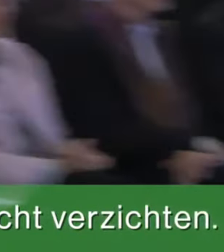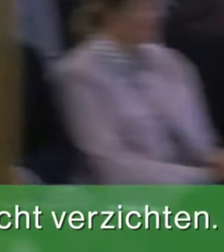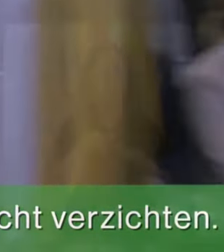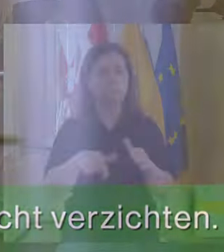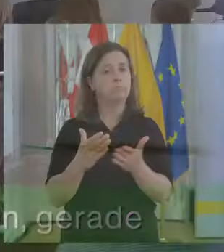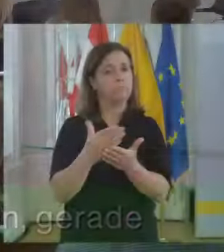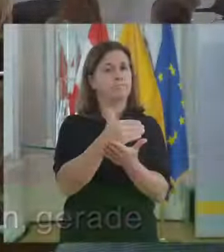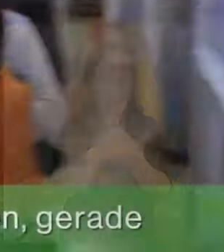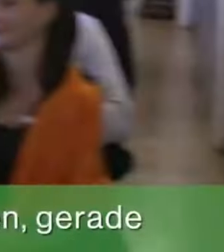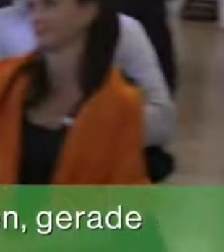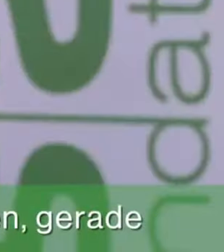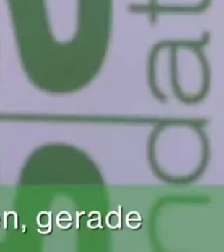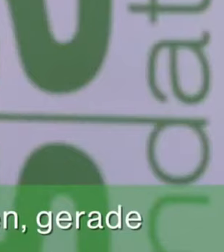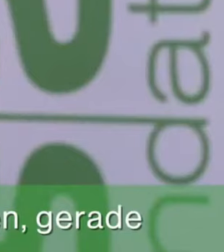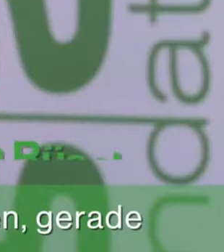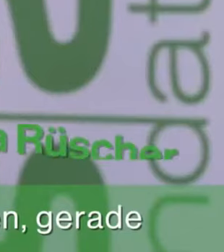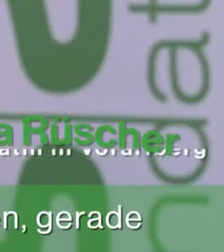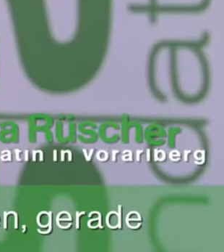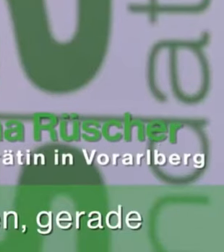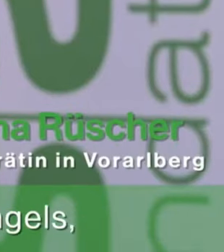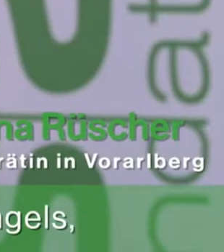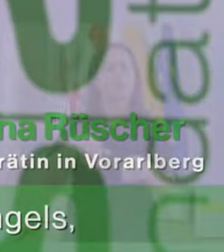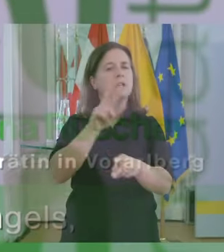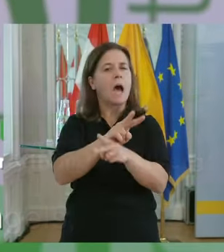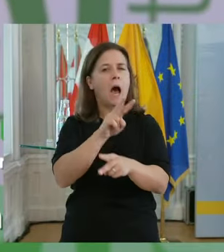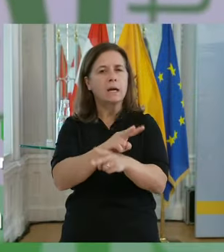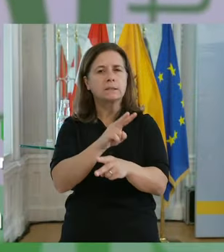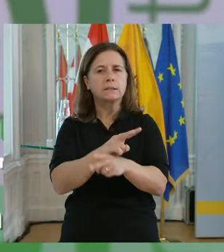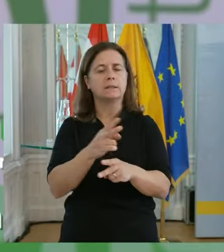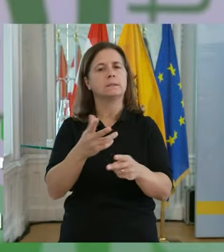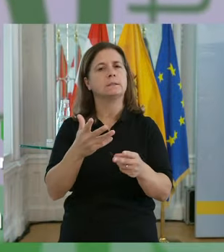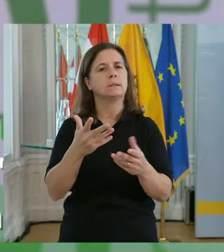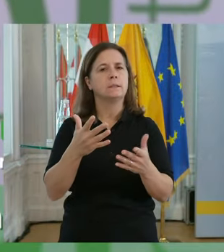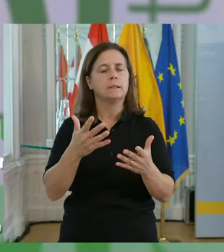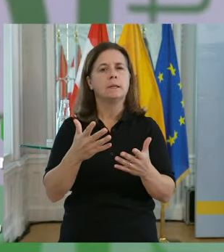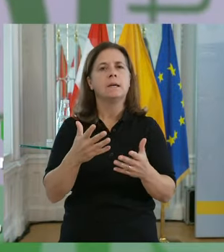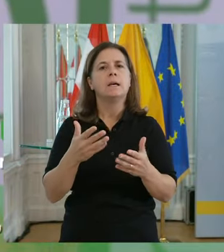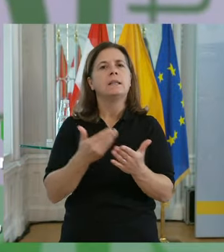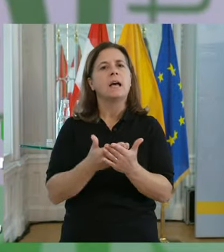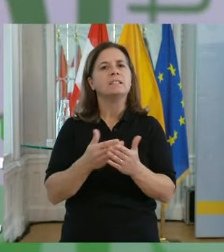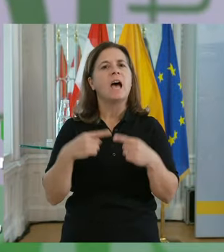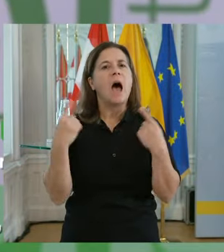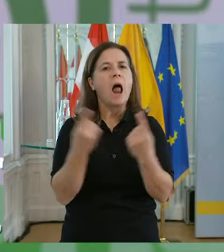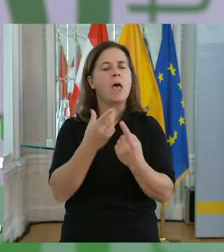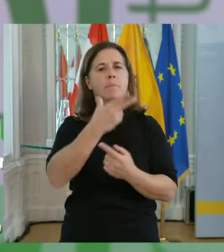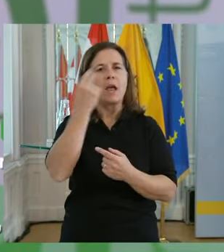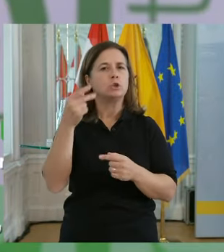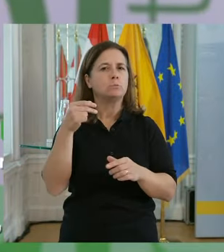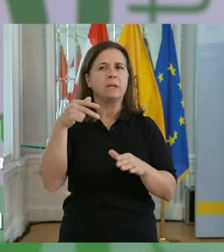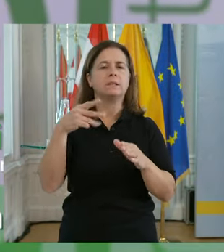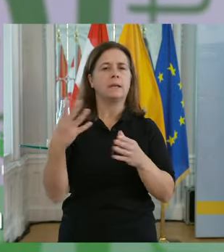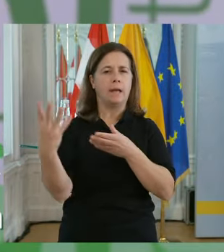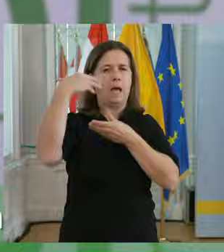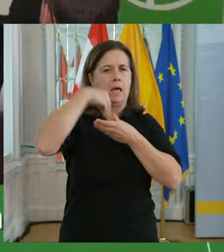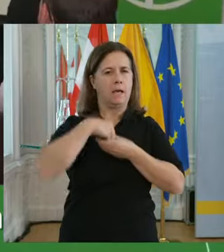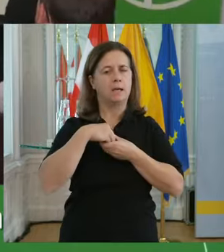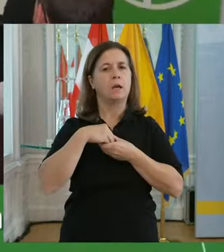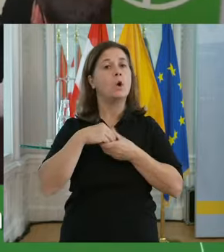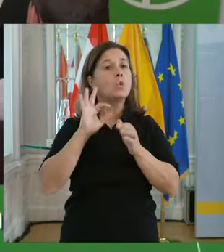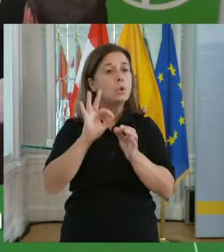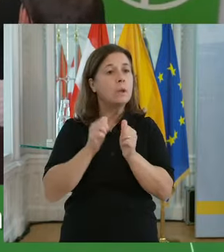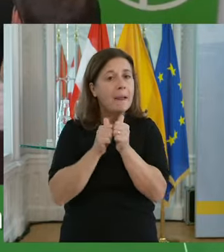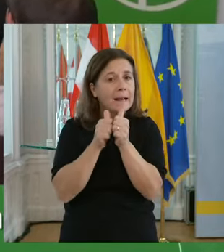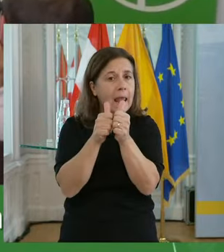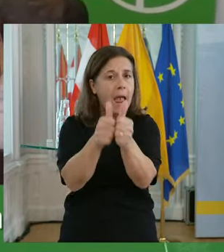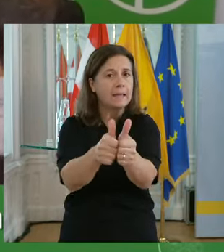nicht verzichten. Wir werden also darauf achten müssen, gerade in Anbetracht des Fachkräftemangels, dass wir alle Menschen mit einbinden, sie dann gut begleiten,